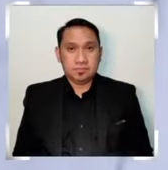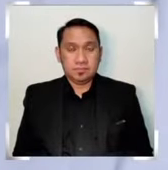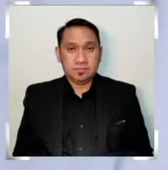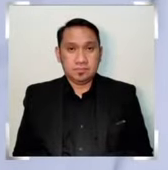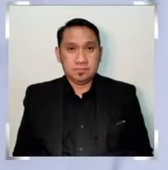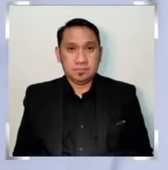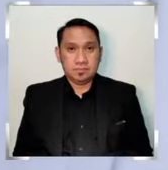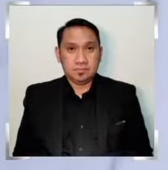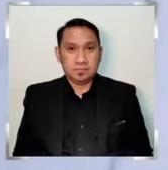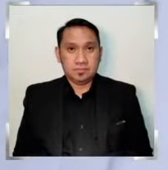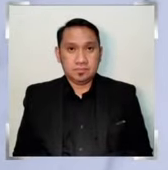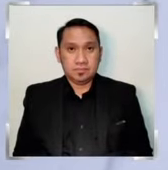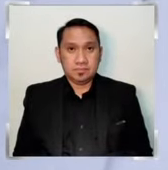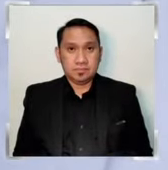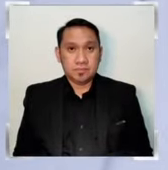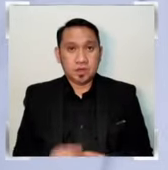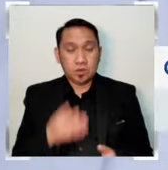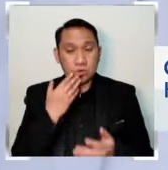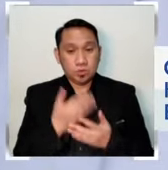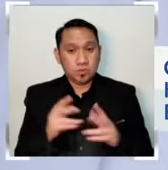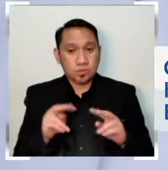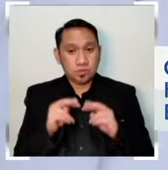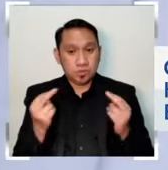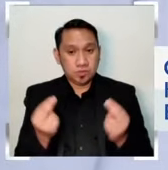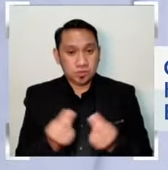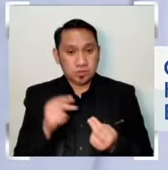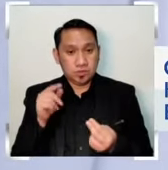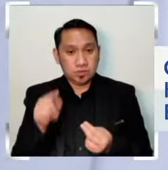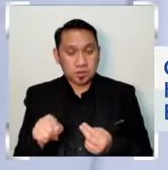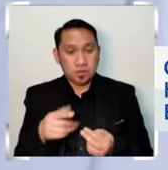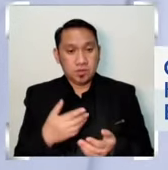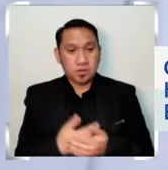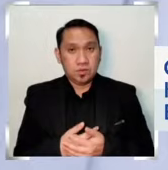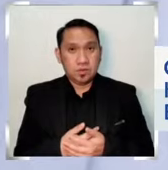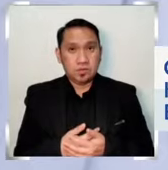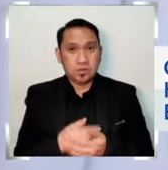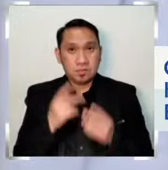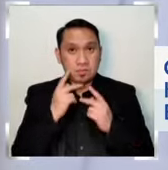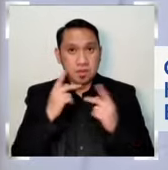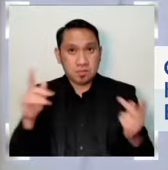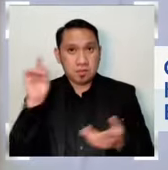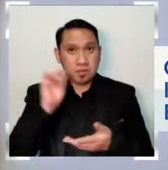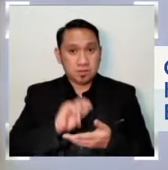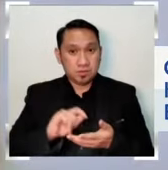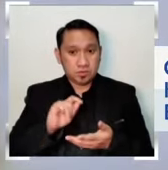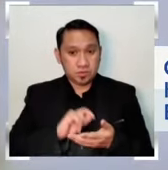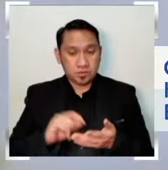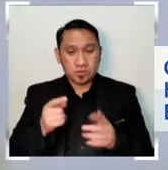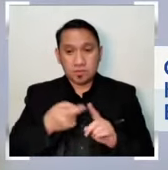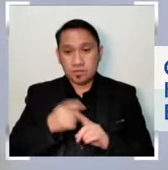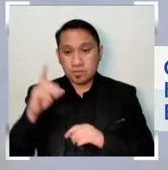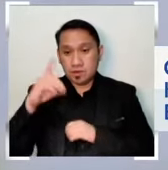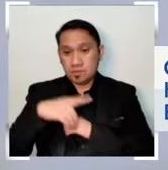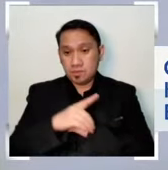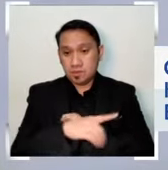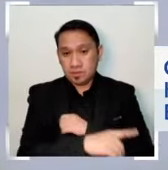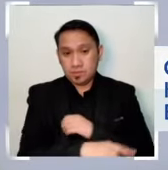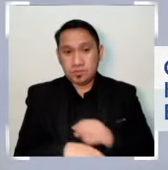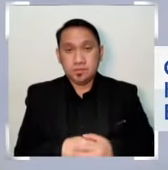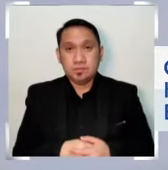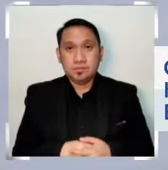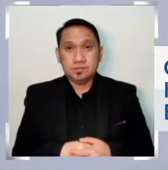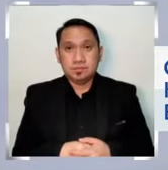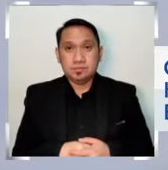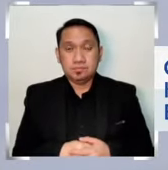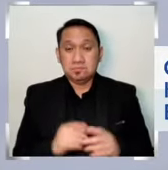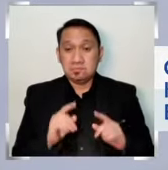Maganda na raw ang posisyon sa trabaho noon ng Certified Public Accountant at tubong dagupan na si Johan C. Pero sa pagnanais